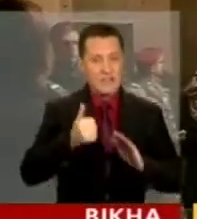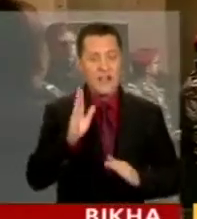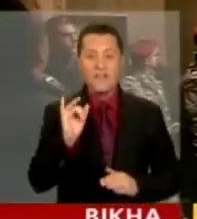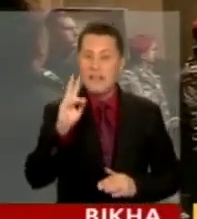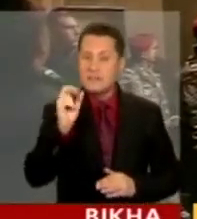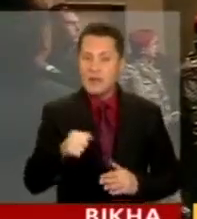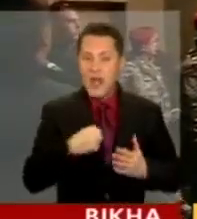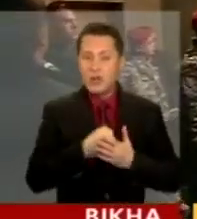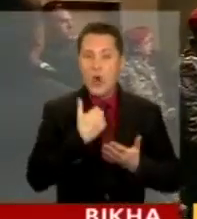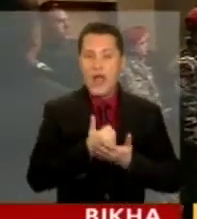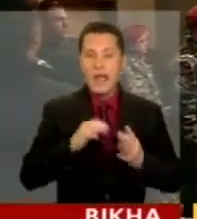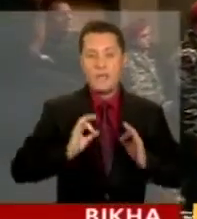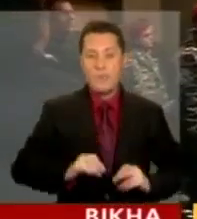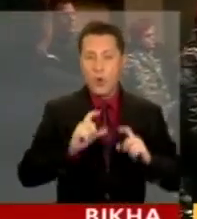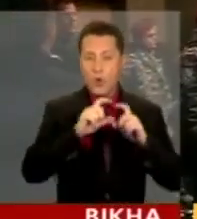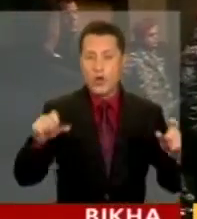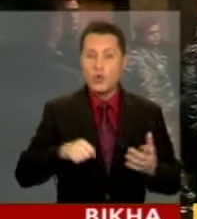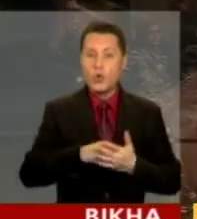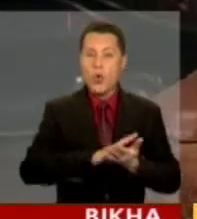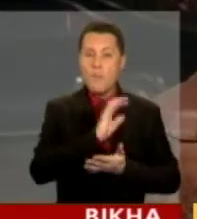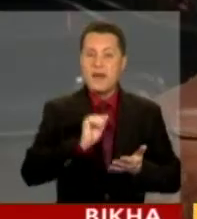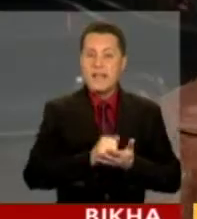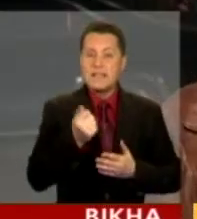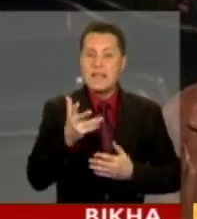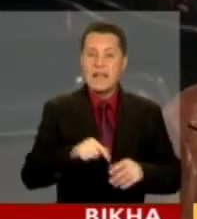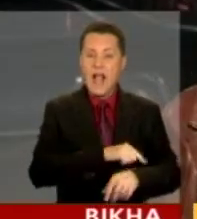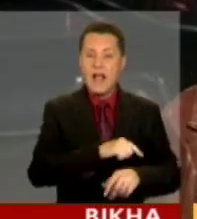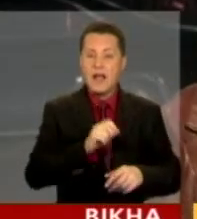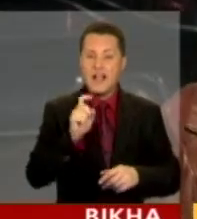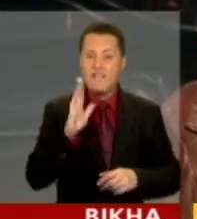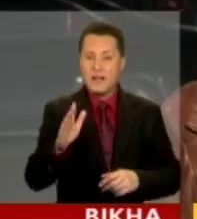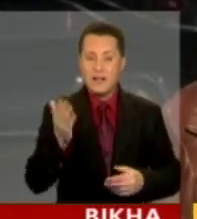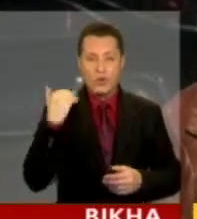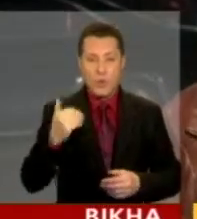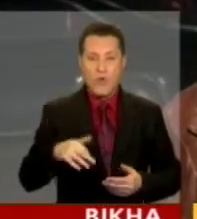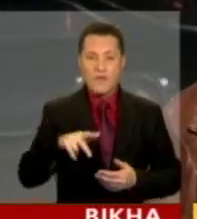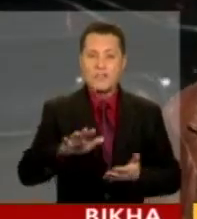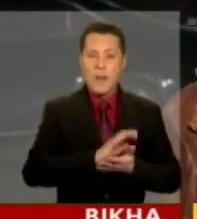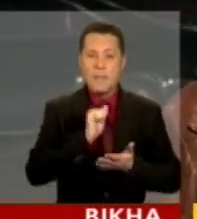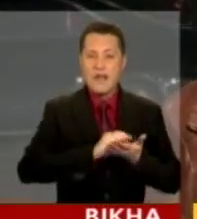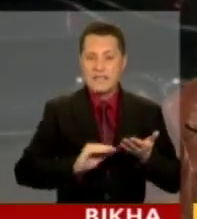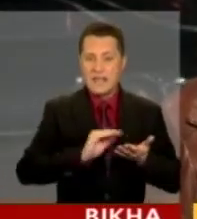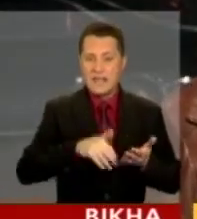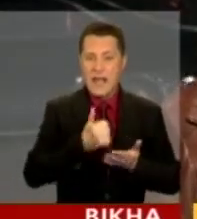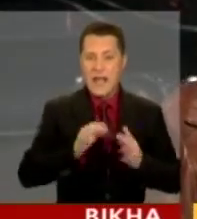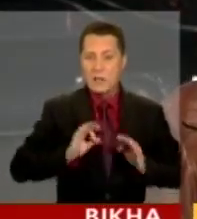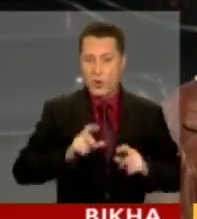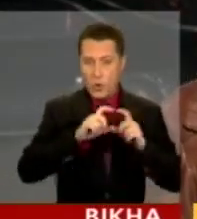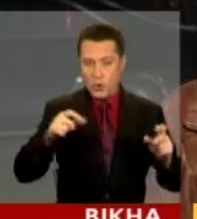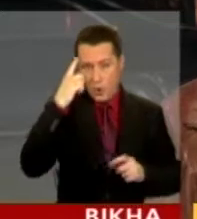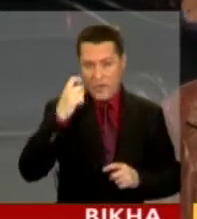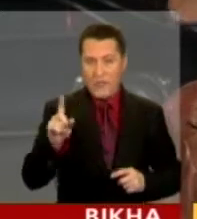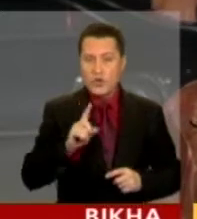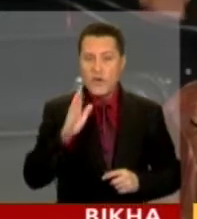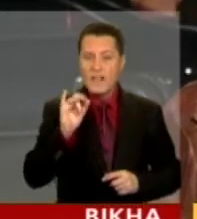до генпрокуратури. Також до преси кілька хвилин тому вийшла прес-секретар генпрокуратури і вона повідомила, що Сергія